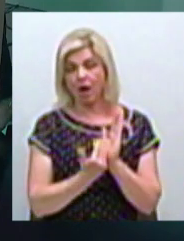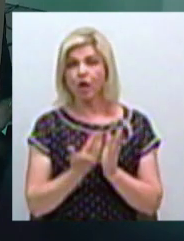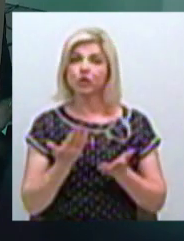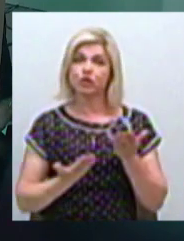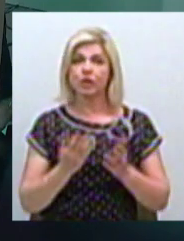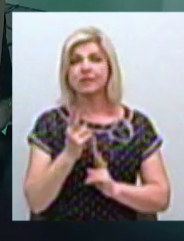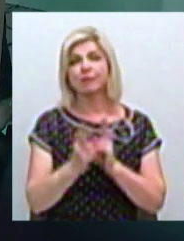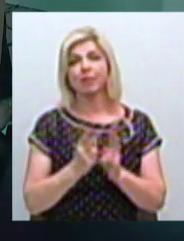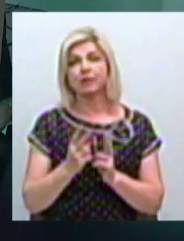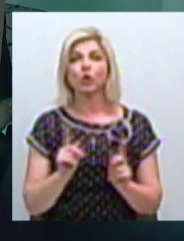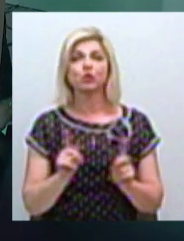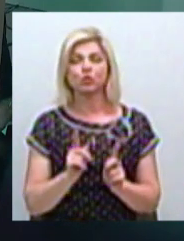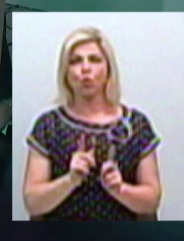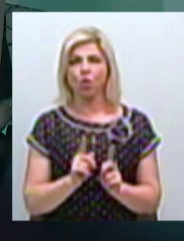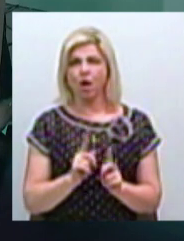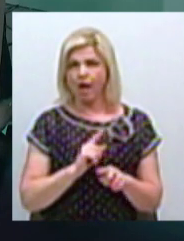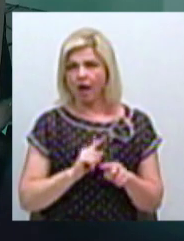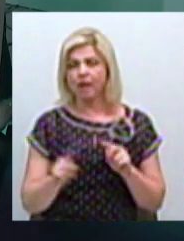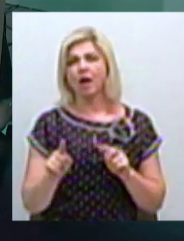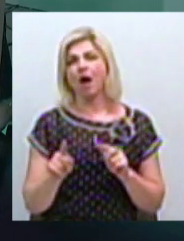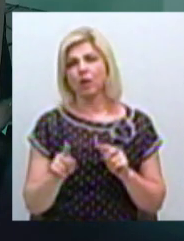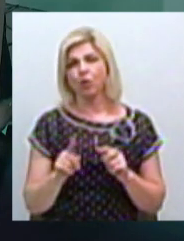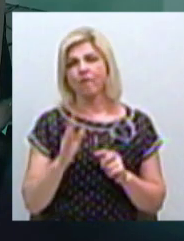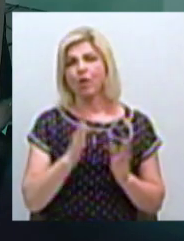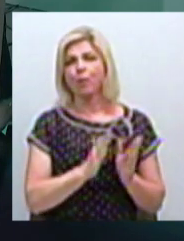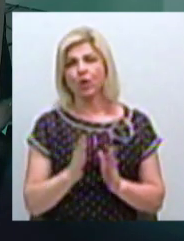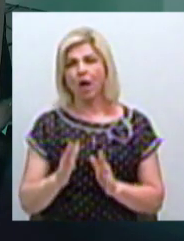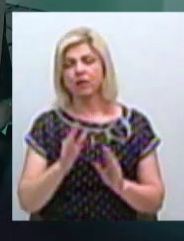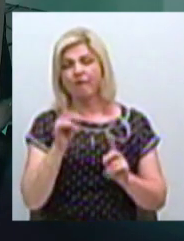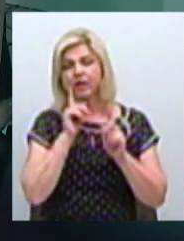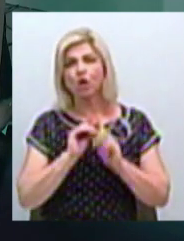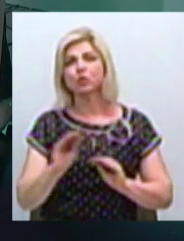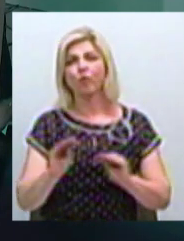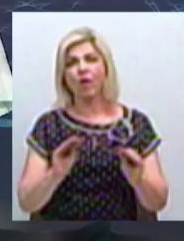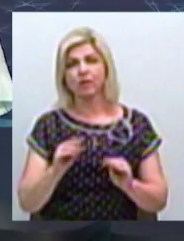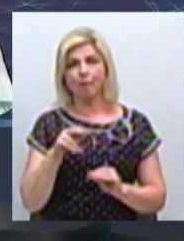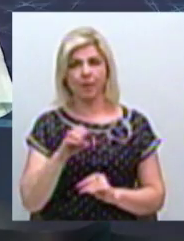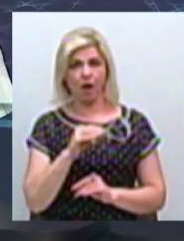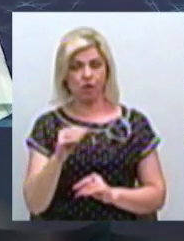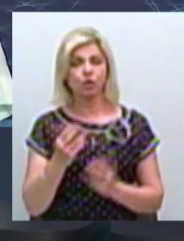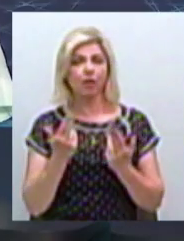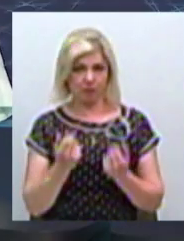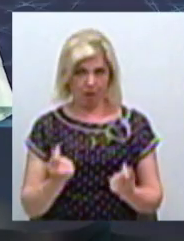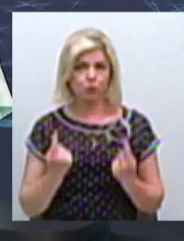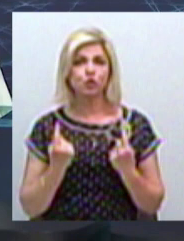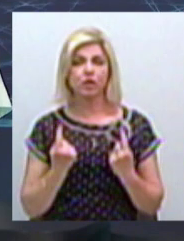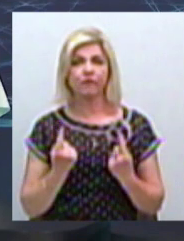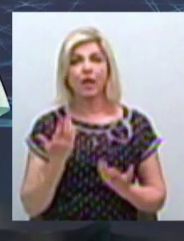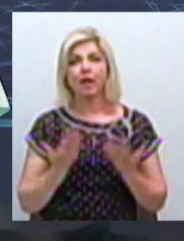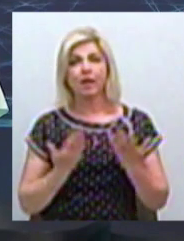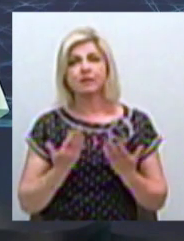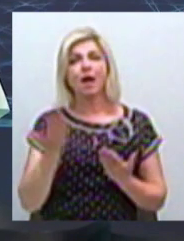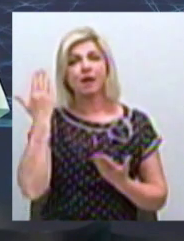змінив він щось радикально у порядку облаштування пляжів та міст відпочинку? Так, существенно. Якщо в ранее